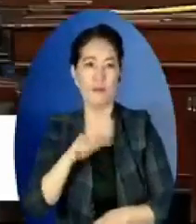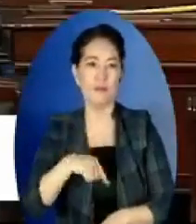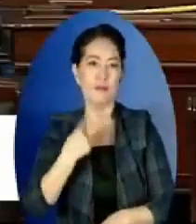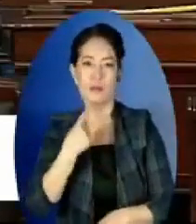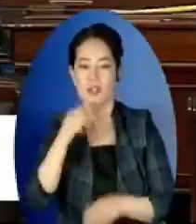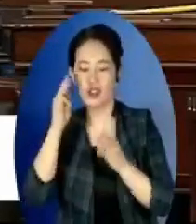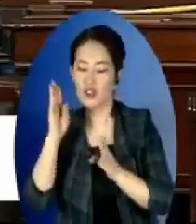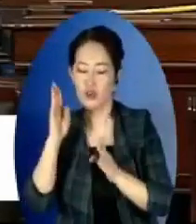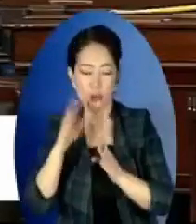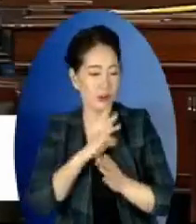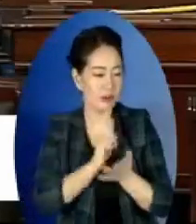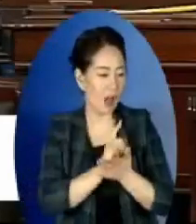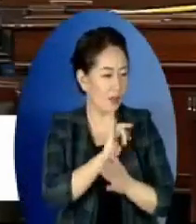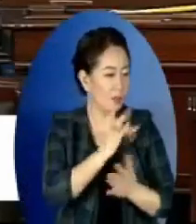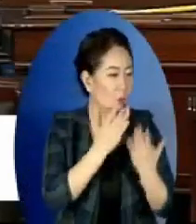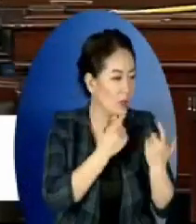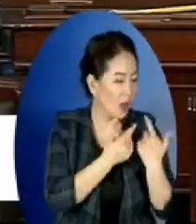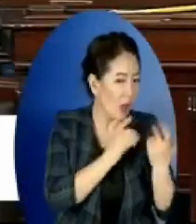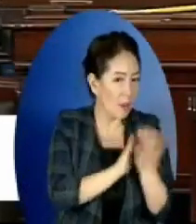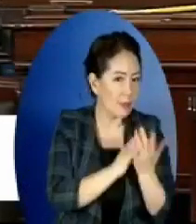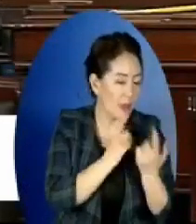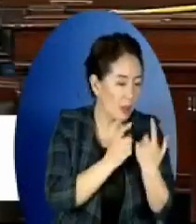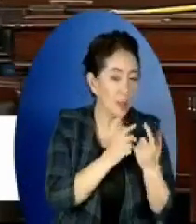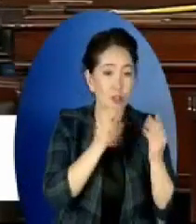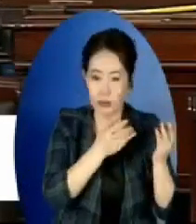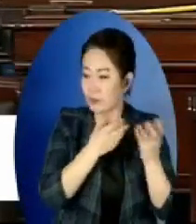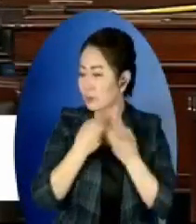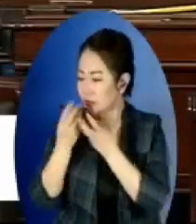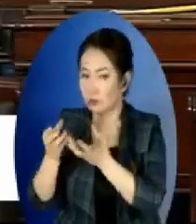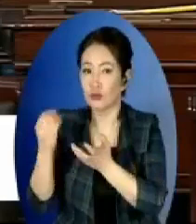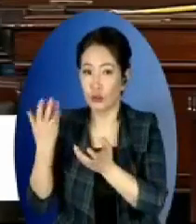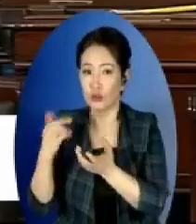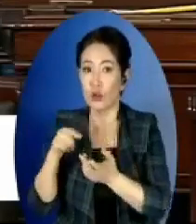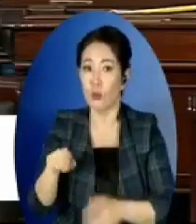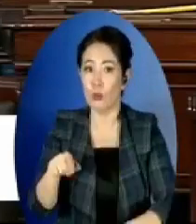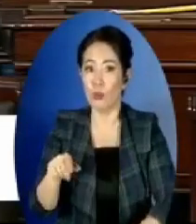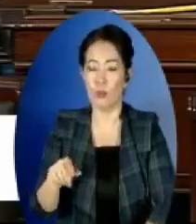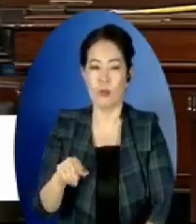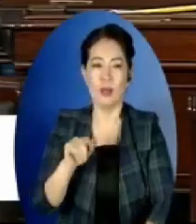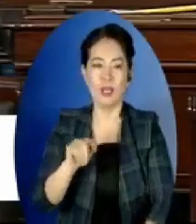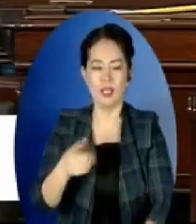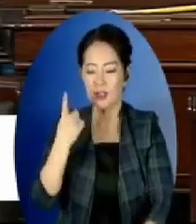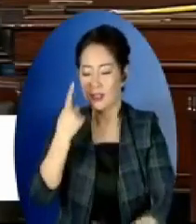ингэж одоо эцсийн шийдвэрийг гаргах ёстой гэсэн үг юм. Өнгөрсөн 1-р сард энэхүү